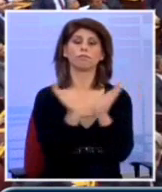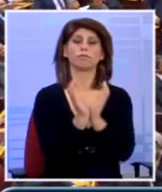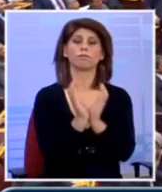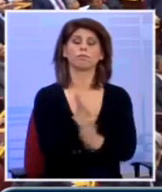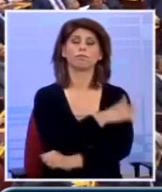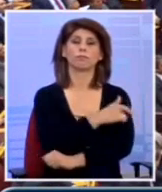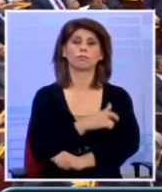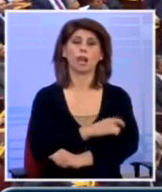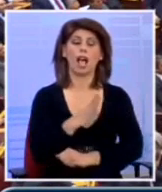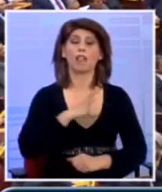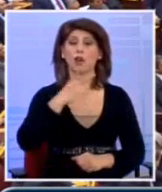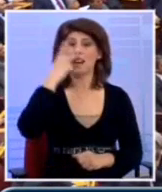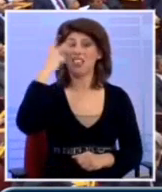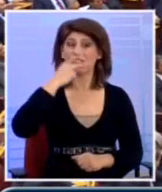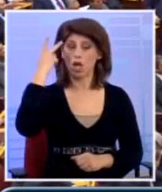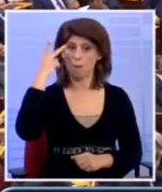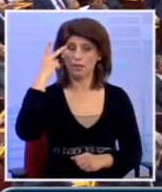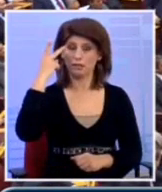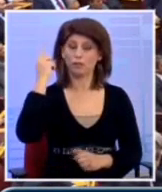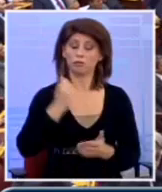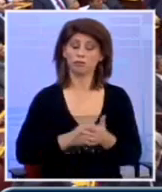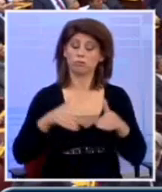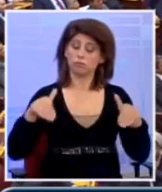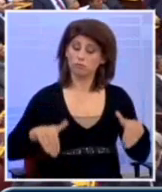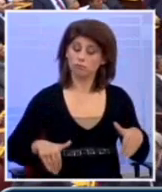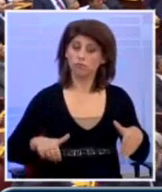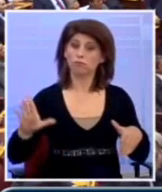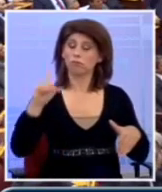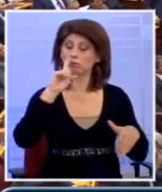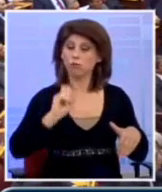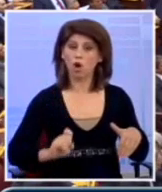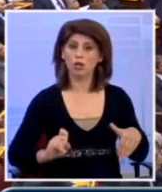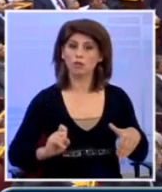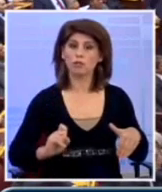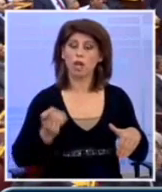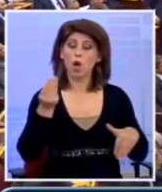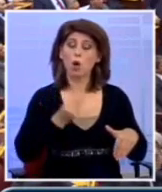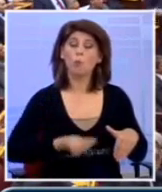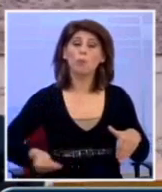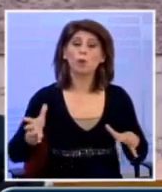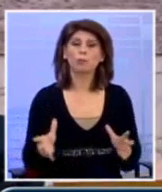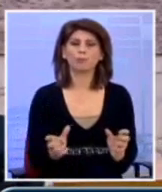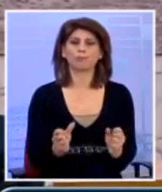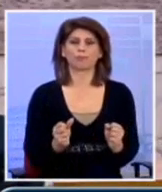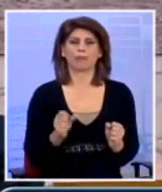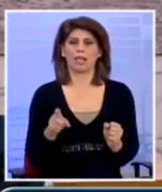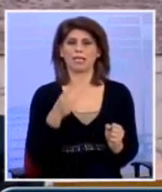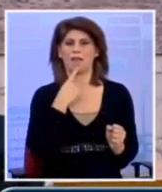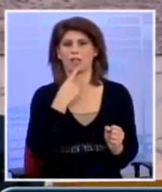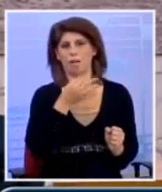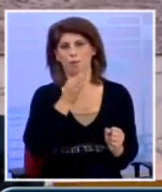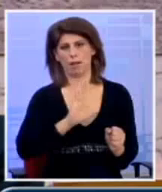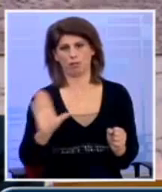τα ανθρώπινα δικαιώματα και οφείλατε να είστε πιο εγκρατείς σε τέτοιες